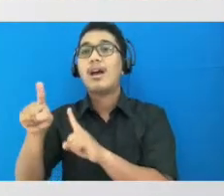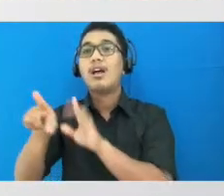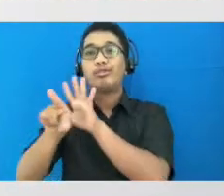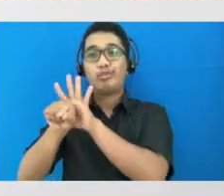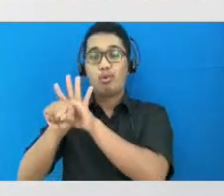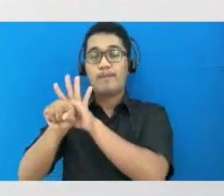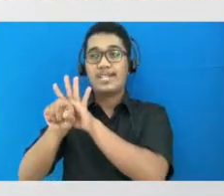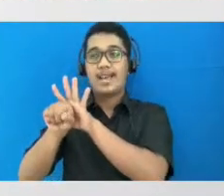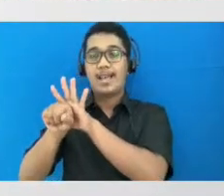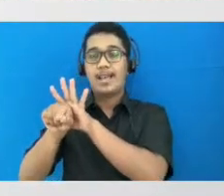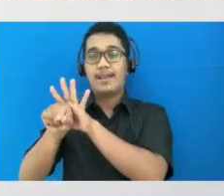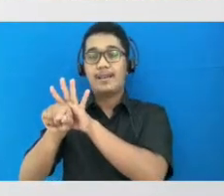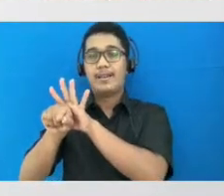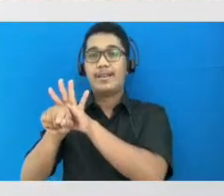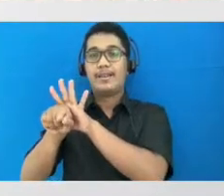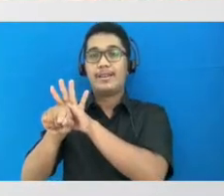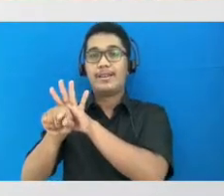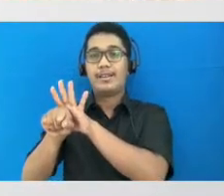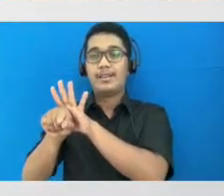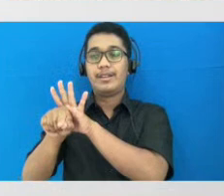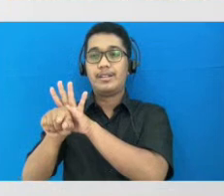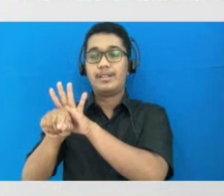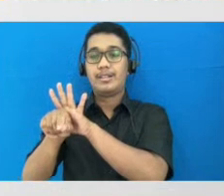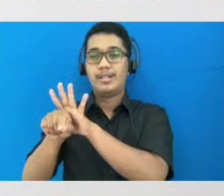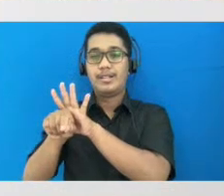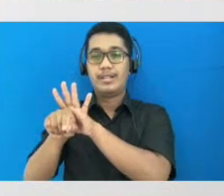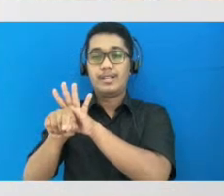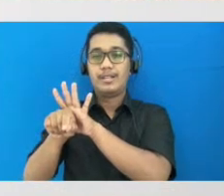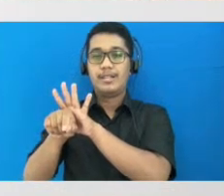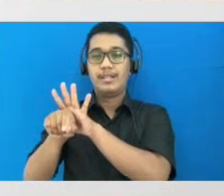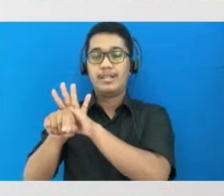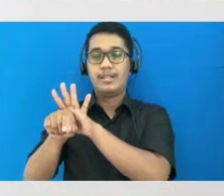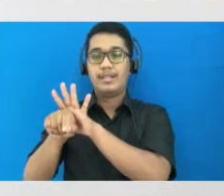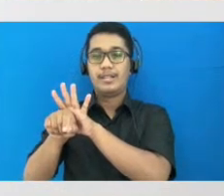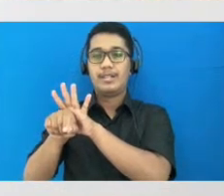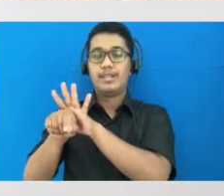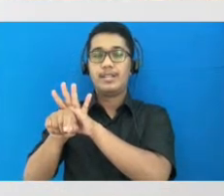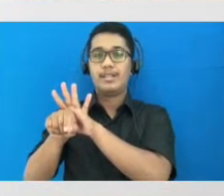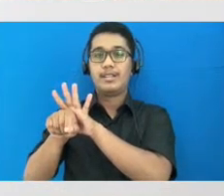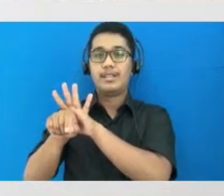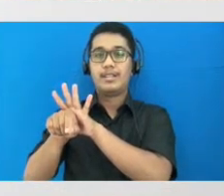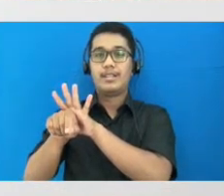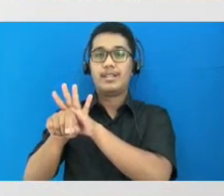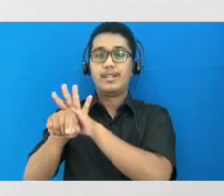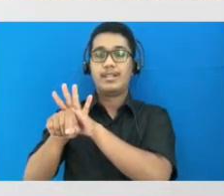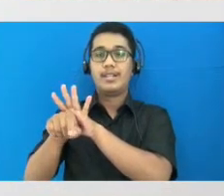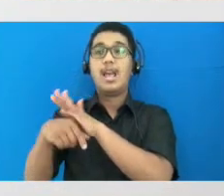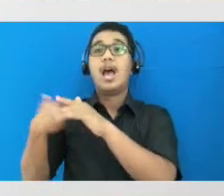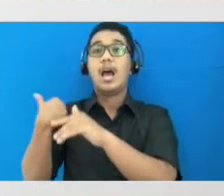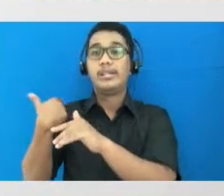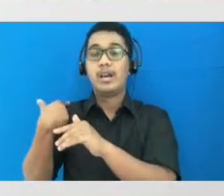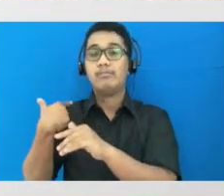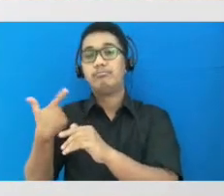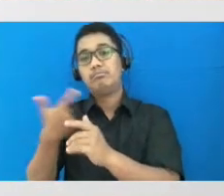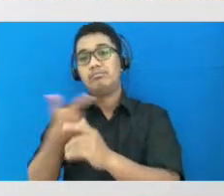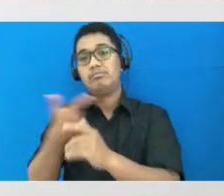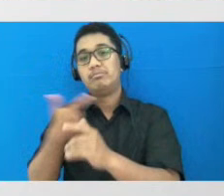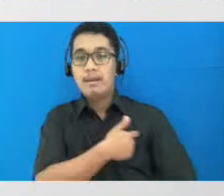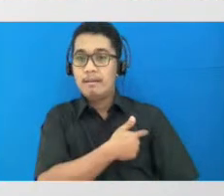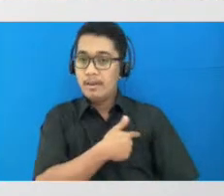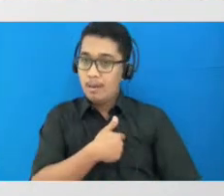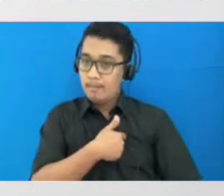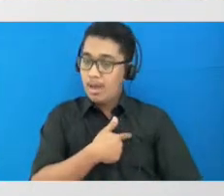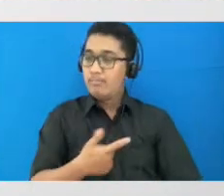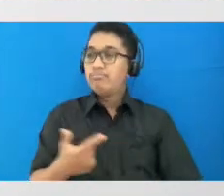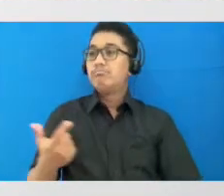yang disampaikan oleh para pelaku di forum online internet, itu teridentifikasi